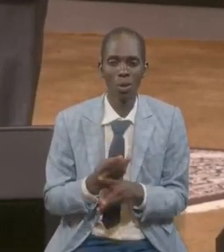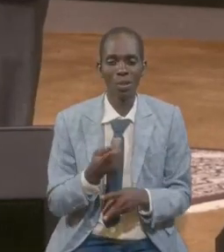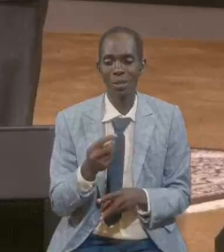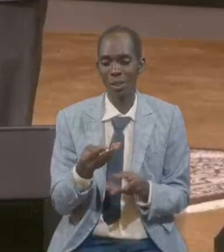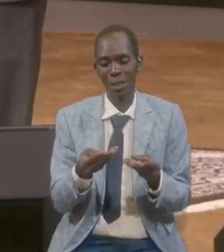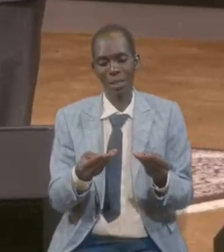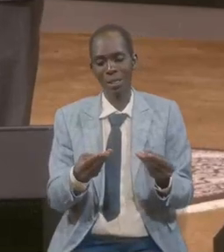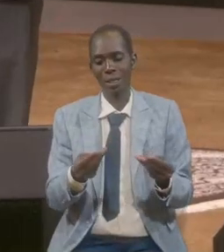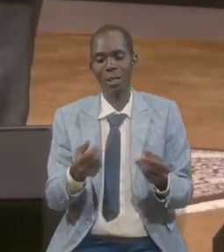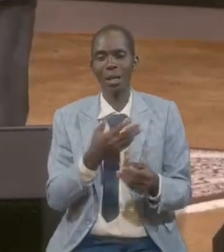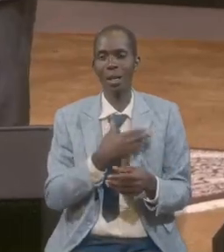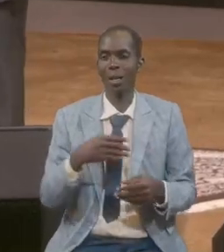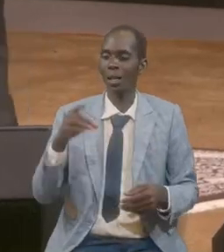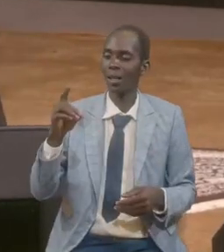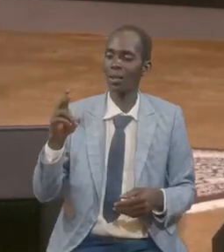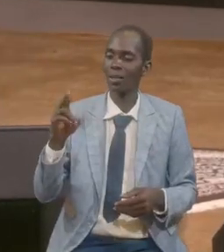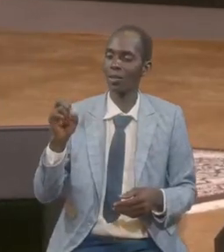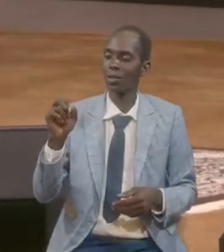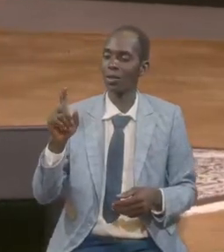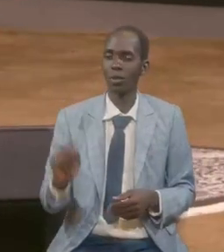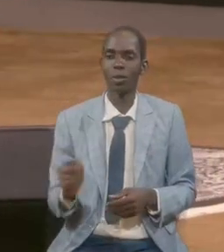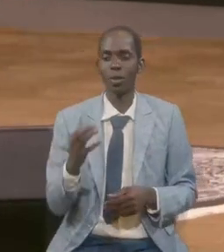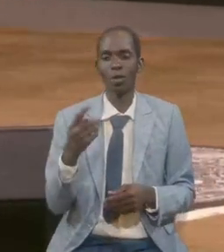sable, la poussière du monde,